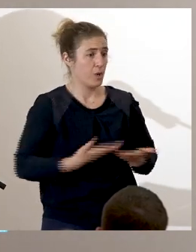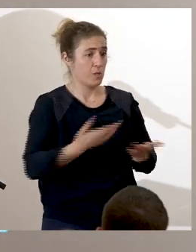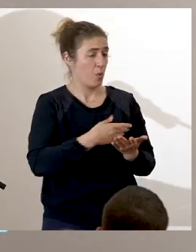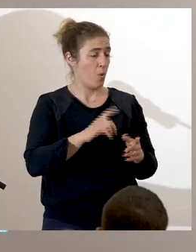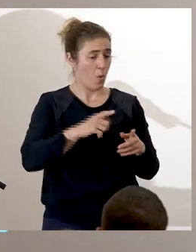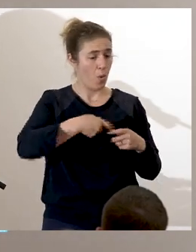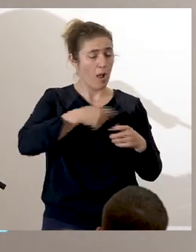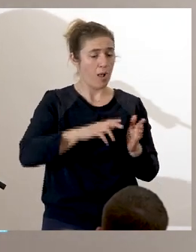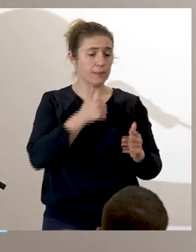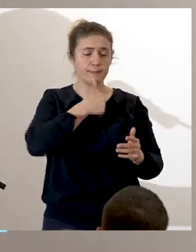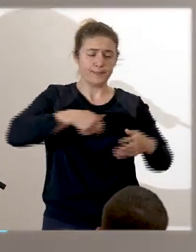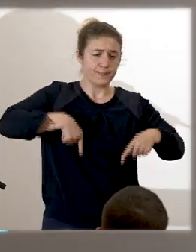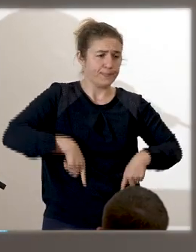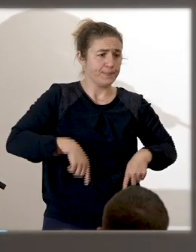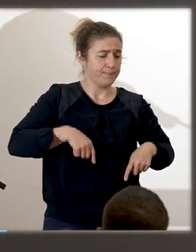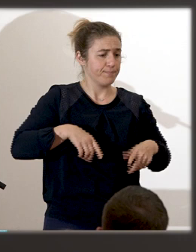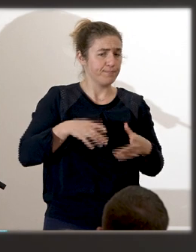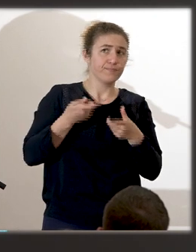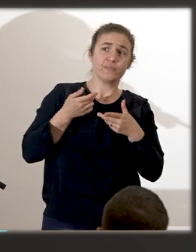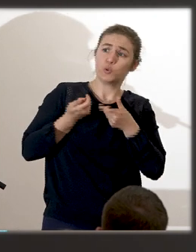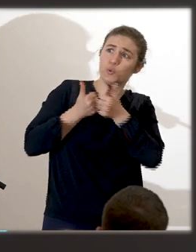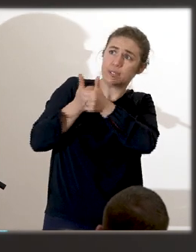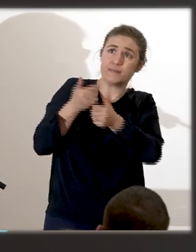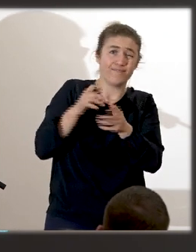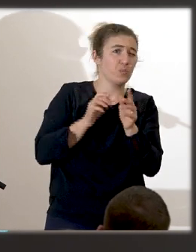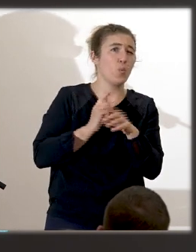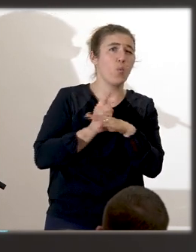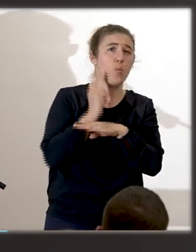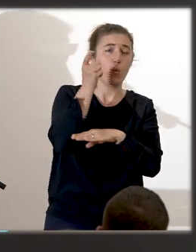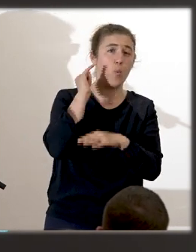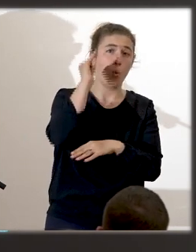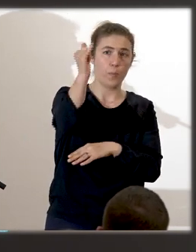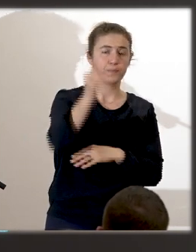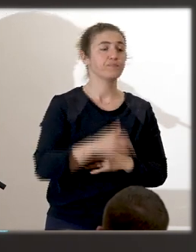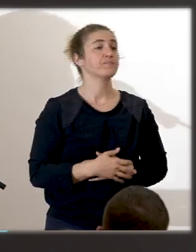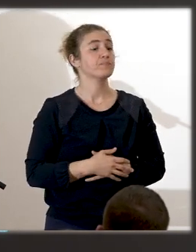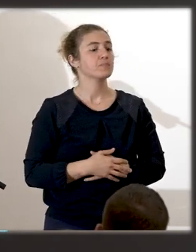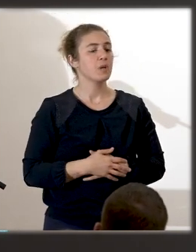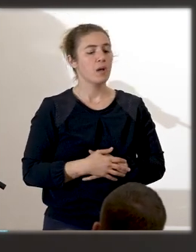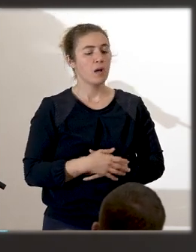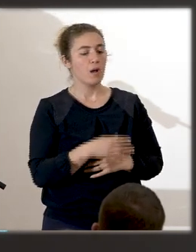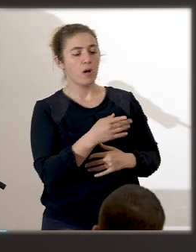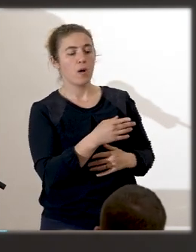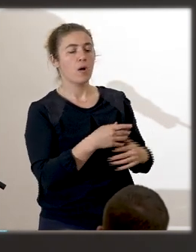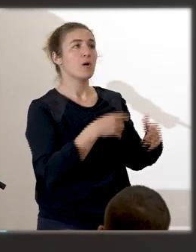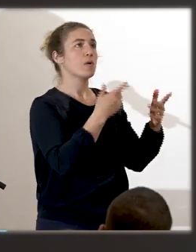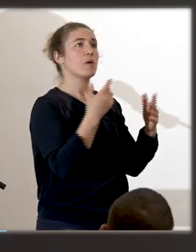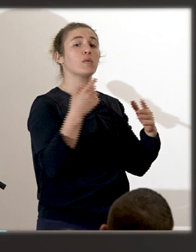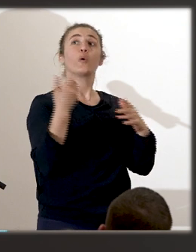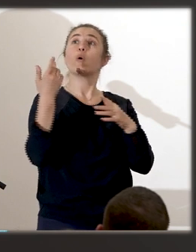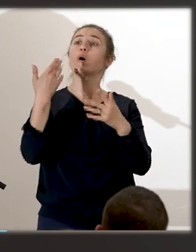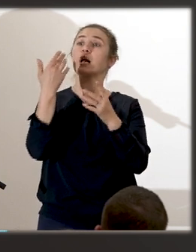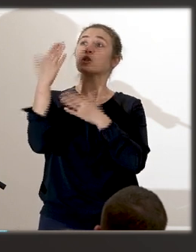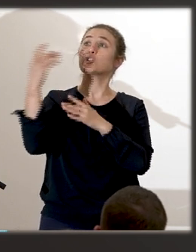longue durée. Leur statut originel de captif dans leur pays d'origine et l'absence de protection de la part d'une puissance